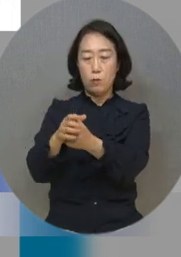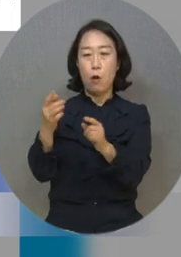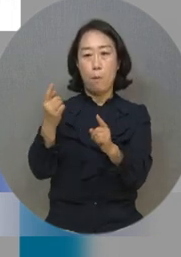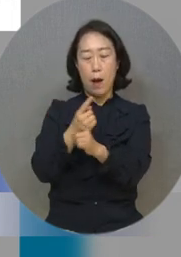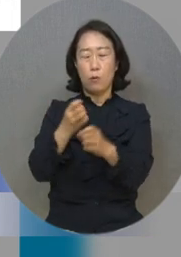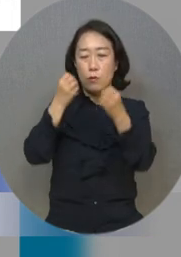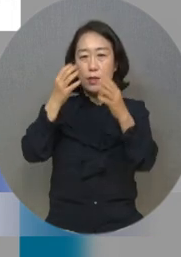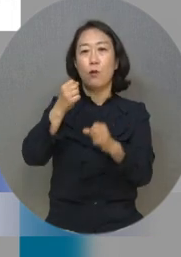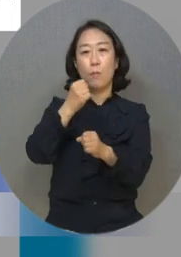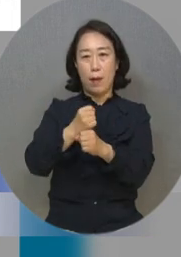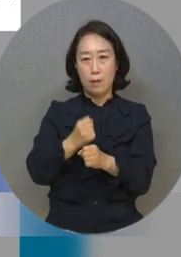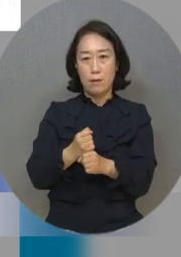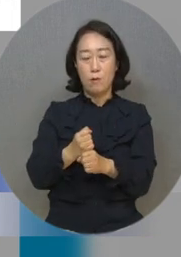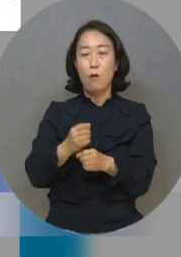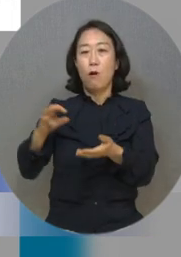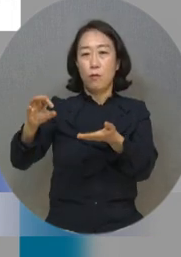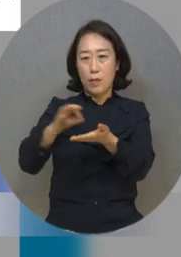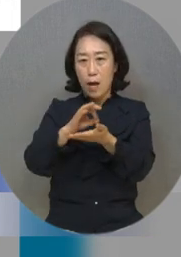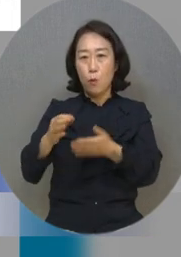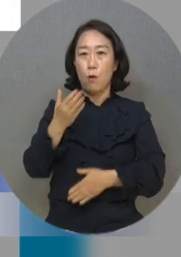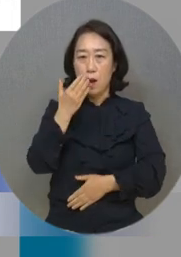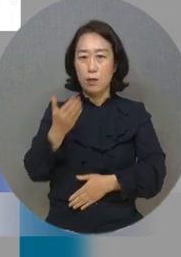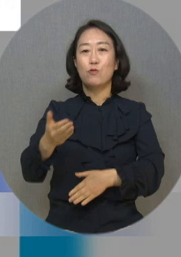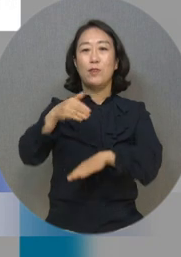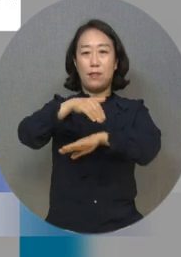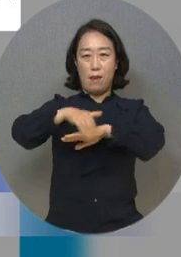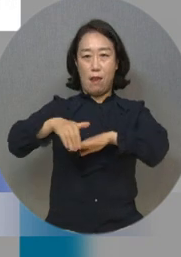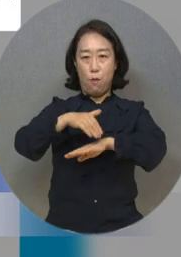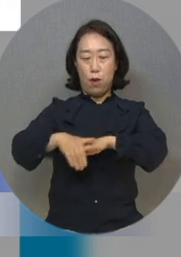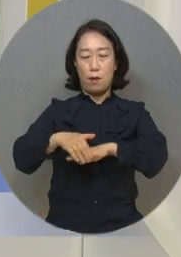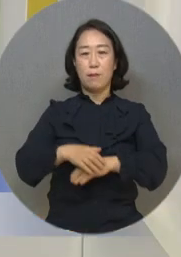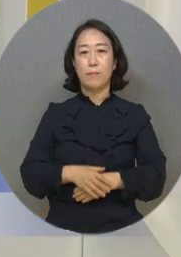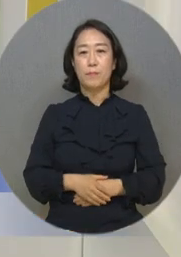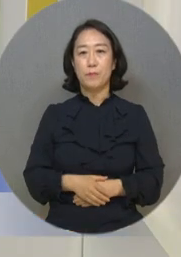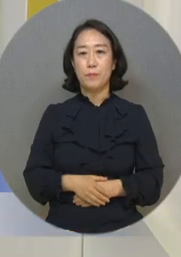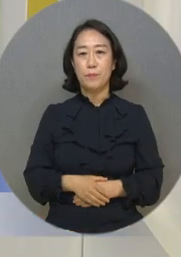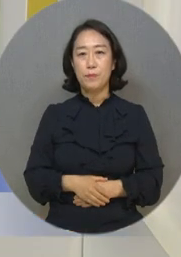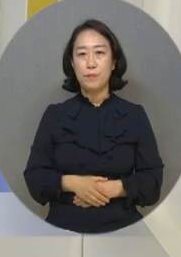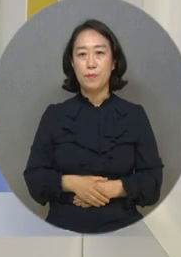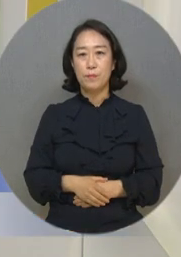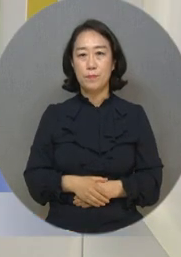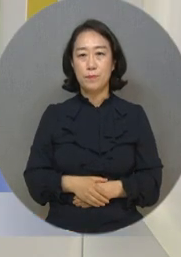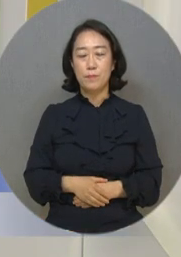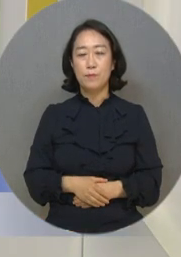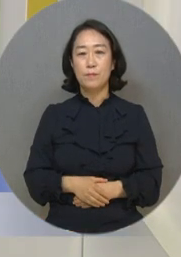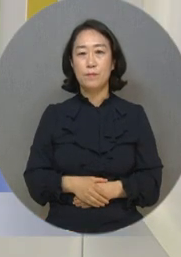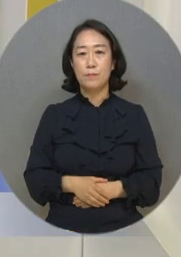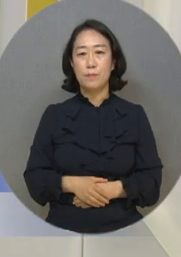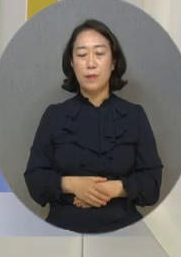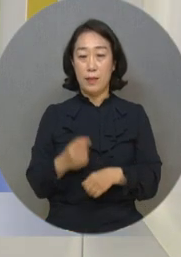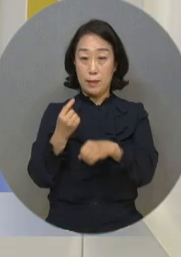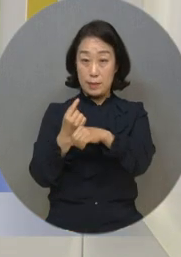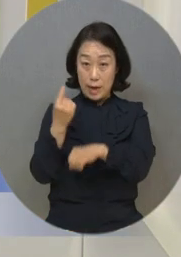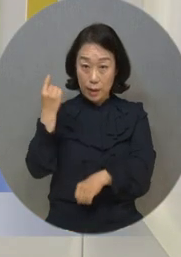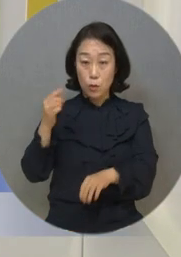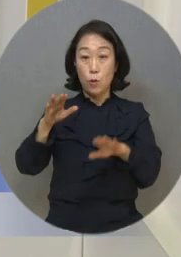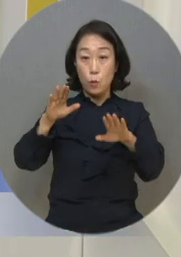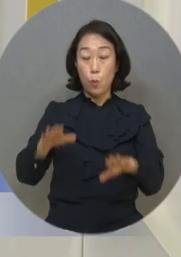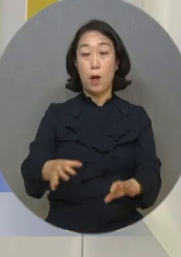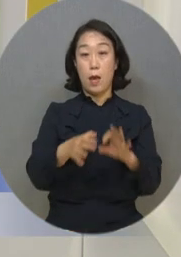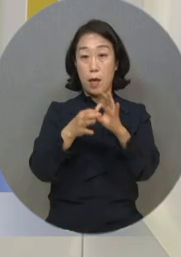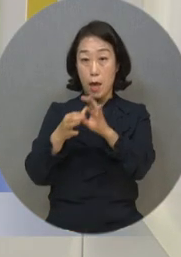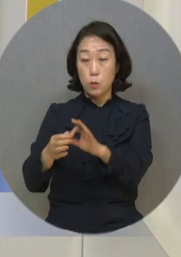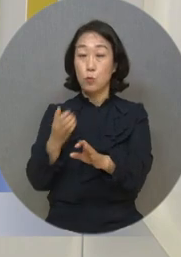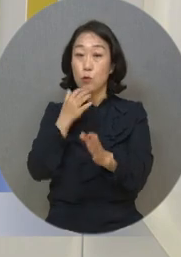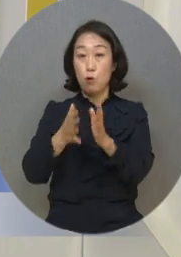스크랩이나 망간 파우더 등으로 재활용할 계획입니다 다음 뉴스입니다 지난해요 올해도